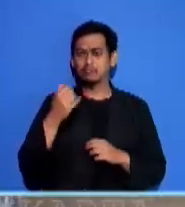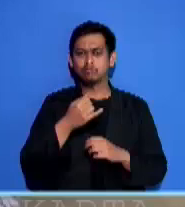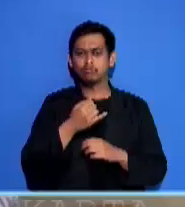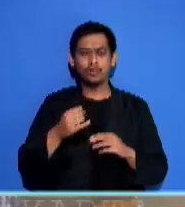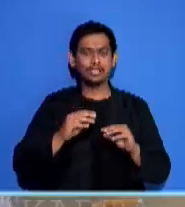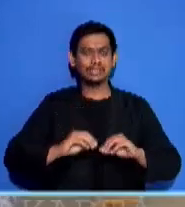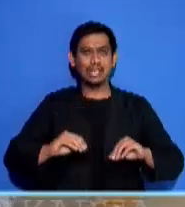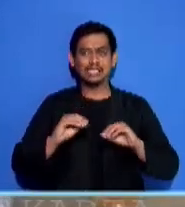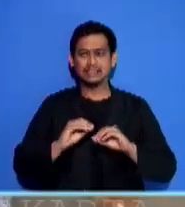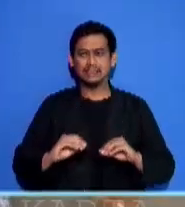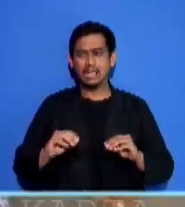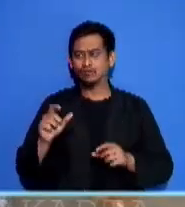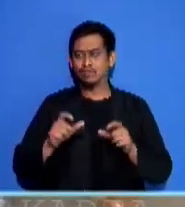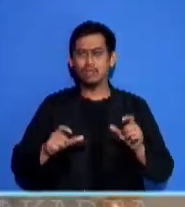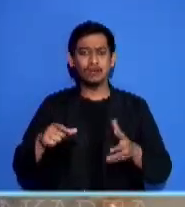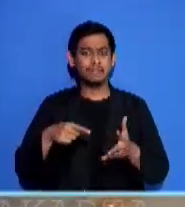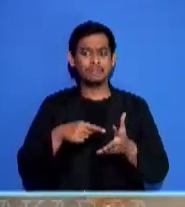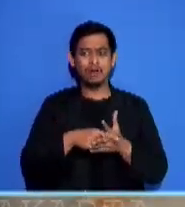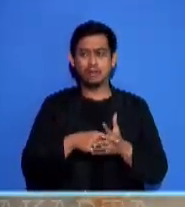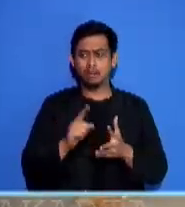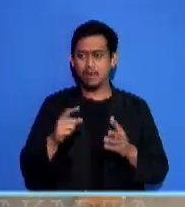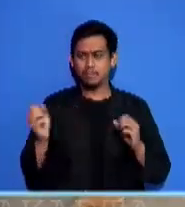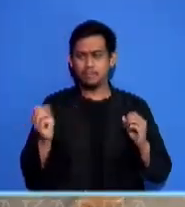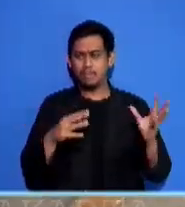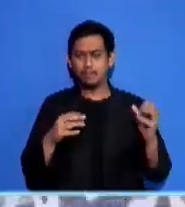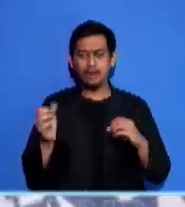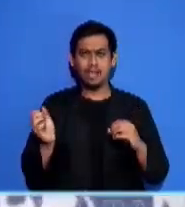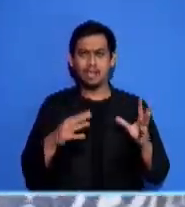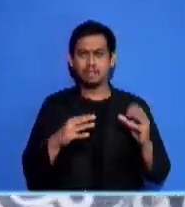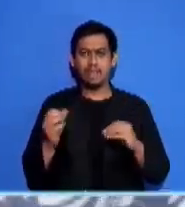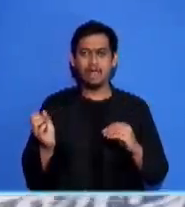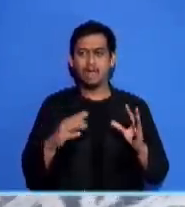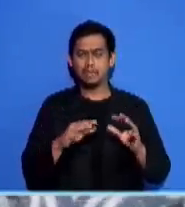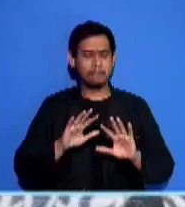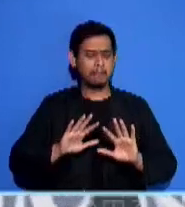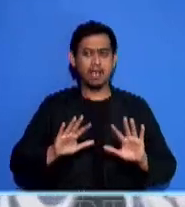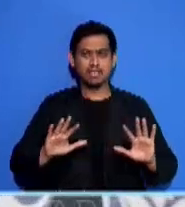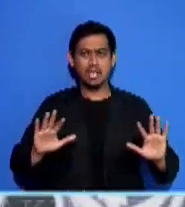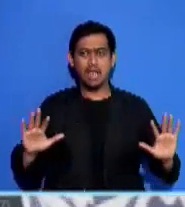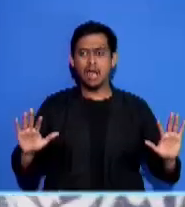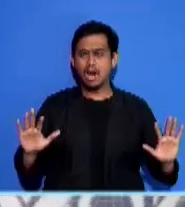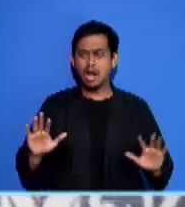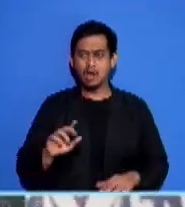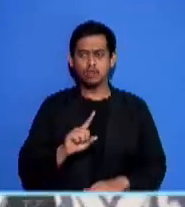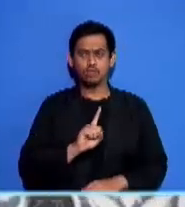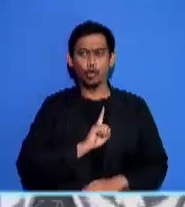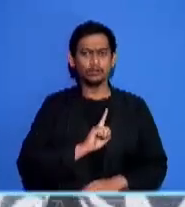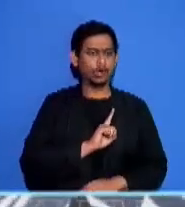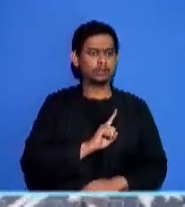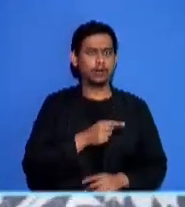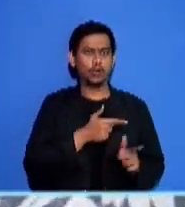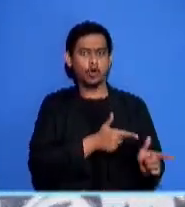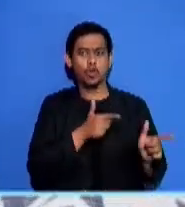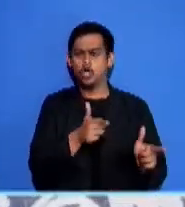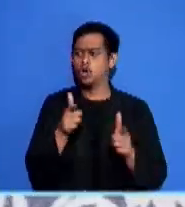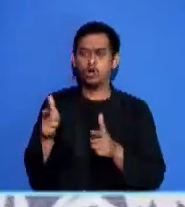pemilih Hal ini karena debat ketiga capres Pemilu 2024 lebih banyak menyerang Sisi personal peserta Pilpres